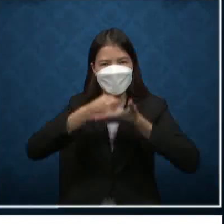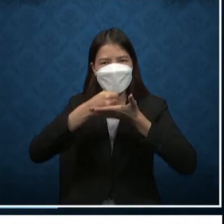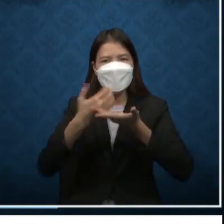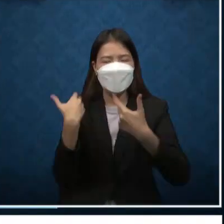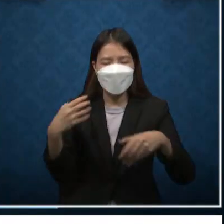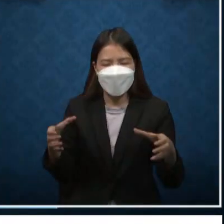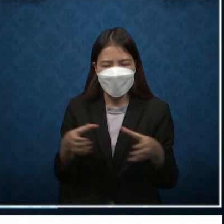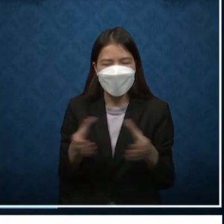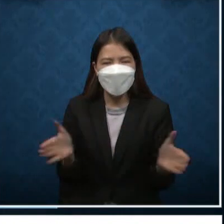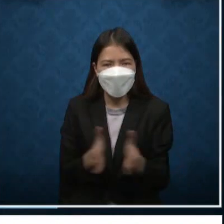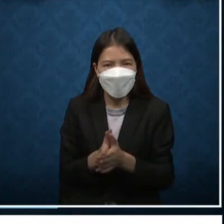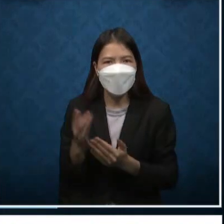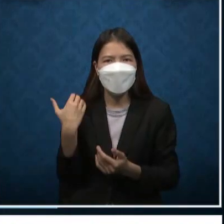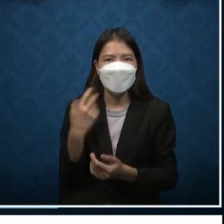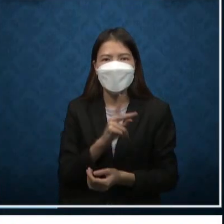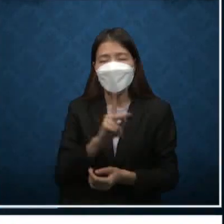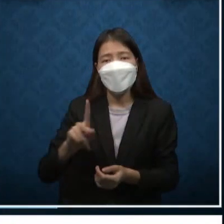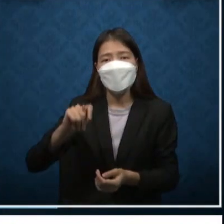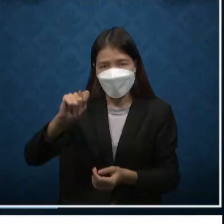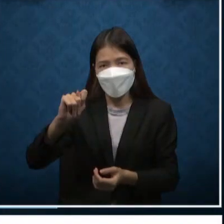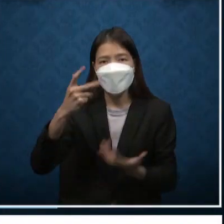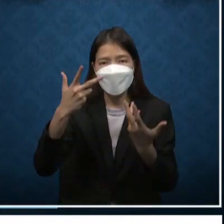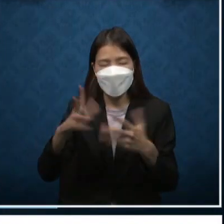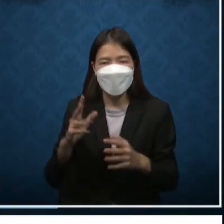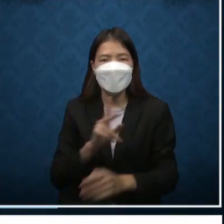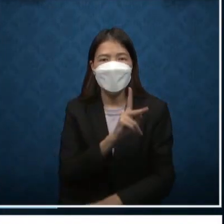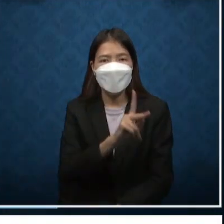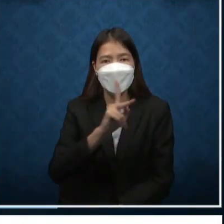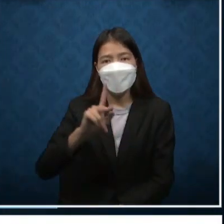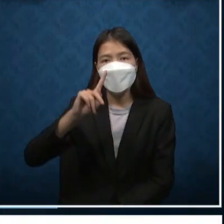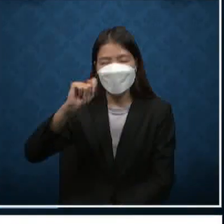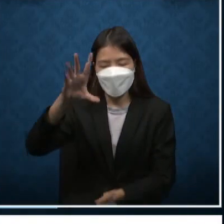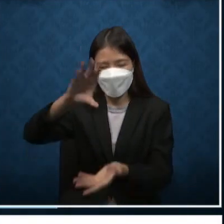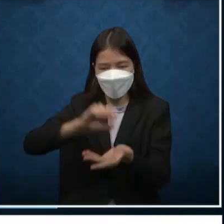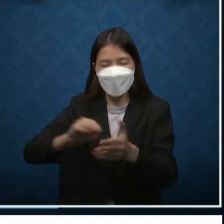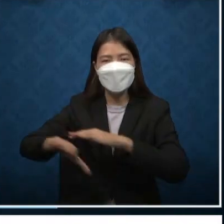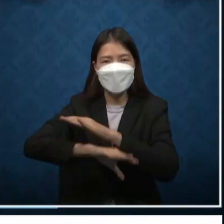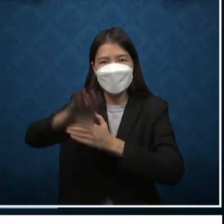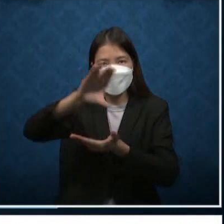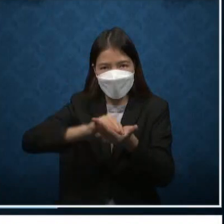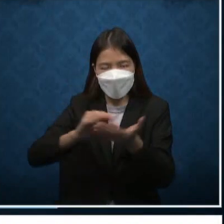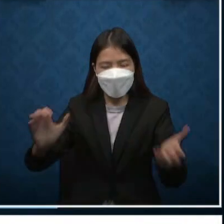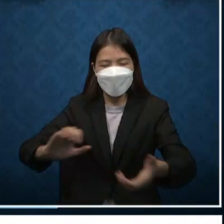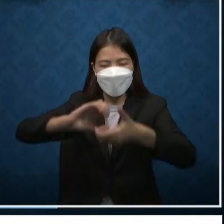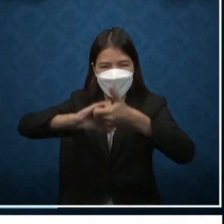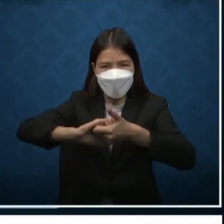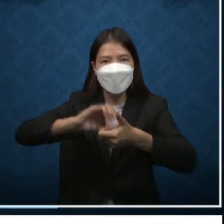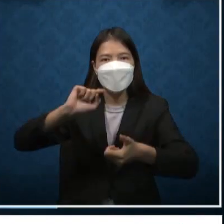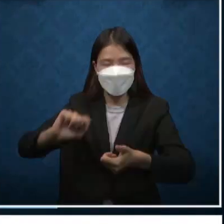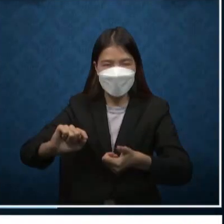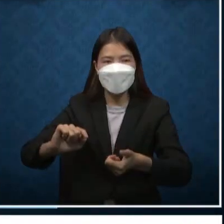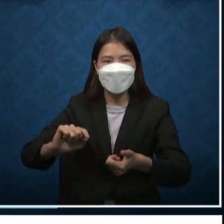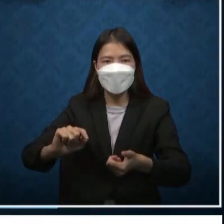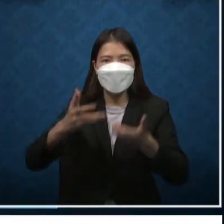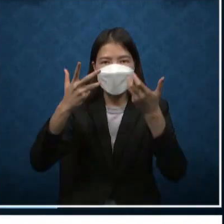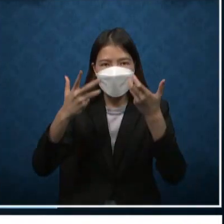กับควณนะกรมการกเลือกตั้งประจำจัหัดสำนกงานกกตอได้ทำมาถึกก่ตกโงความรวมมือกับหนวยงานพา กรการขาย